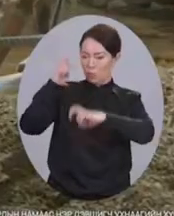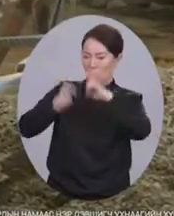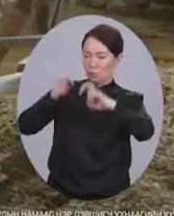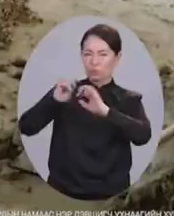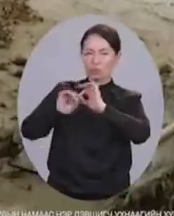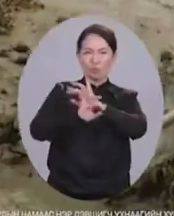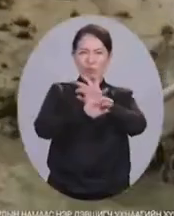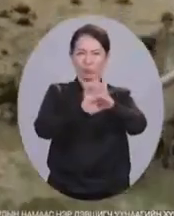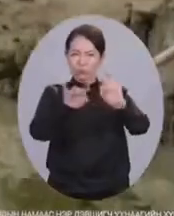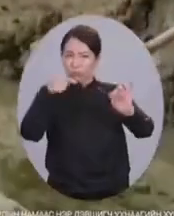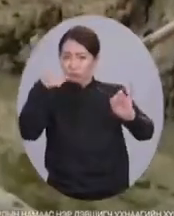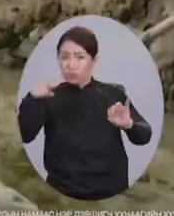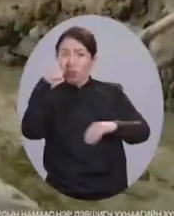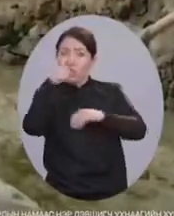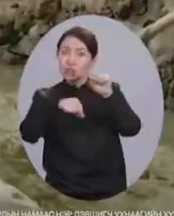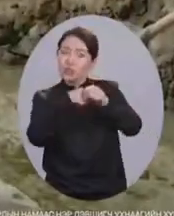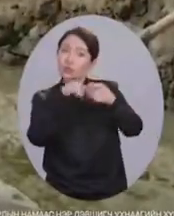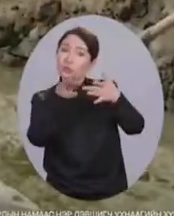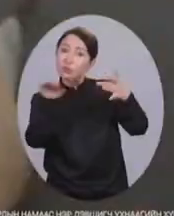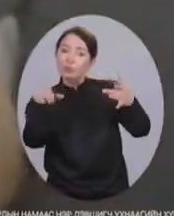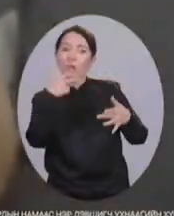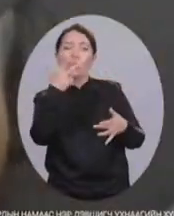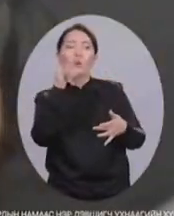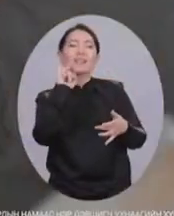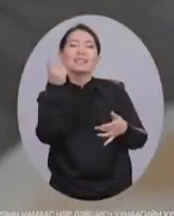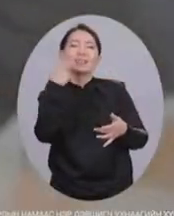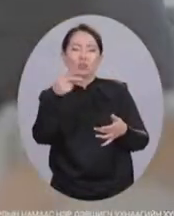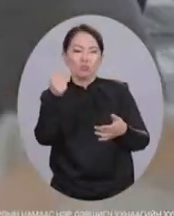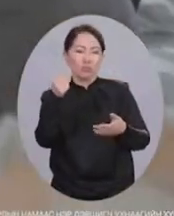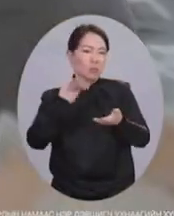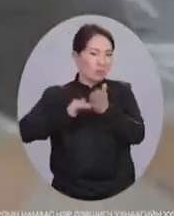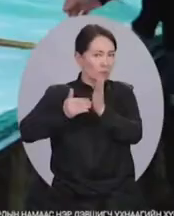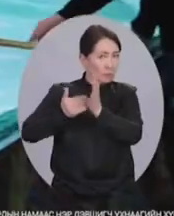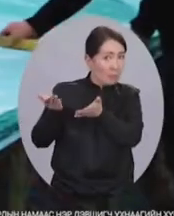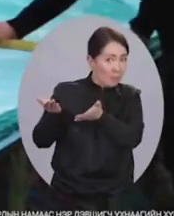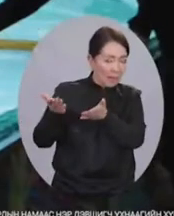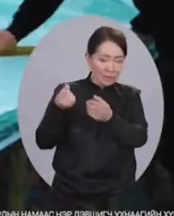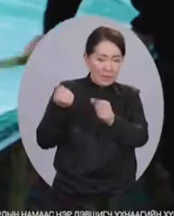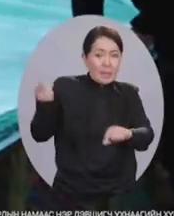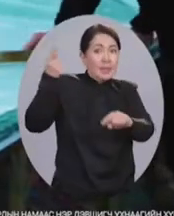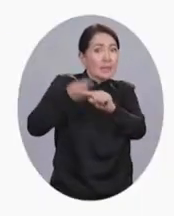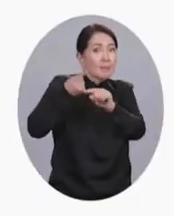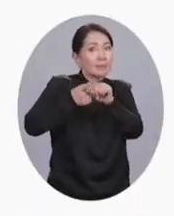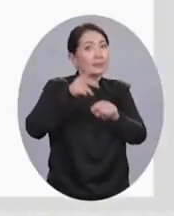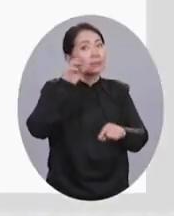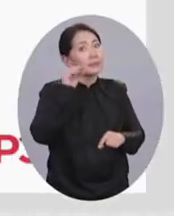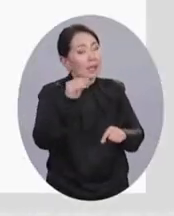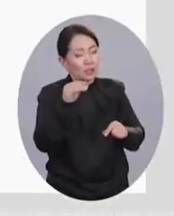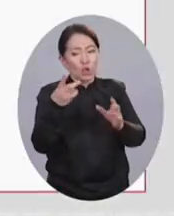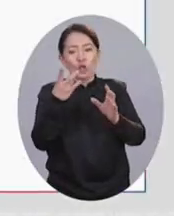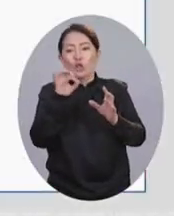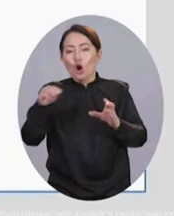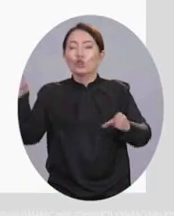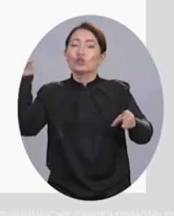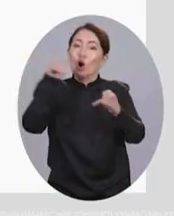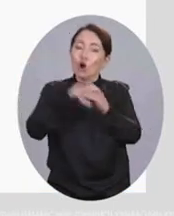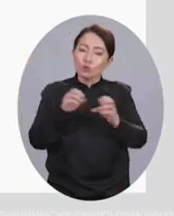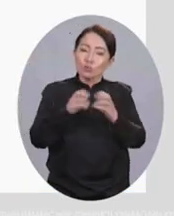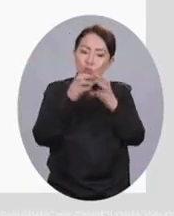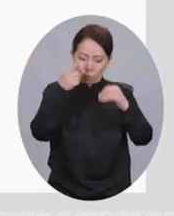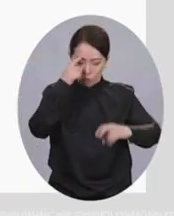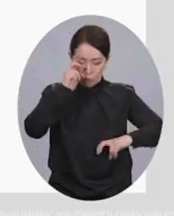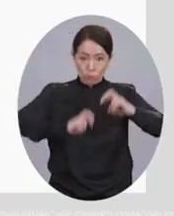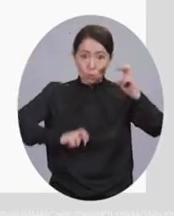салбарын үйлдвэрлэл жил дунджаар 3 орчим их найт төргөөр хэмжигдэж байна. Үүнийг нэмэгдүүлэх, нэмэн өртөх шингэсэн бүтээгдэхүүн их